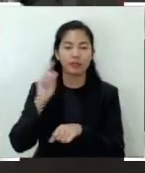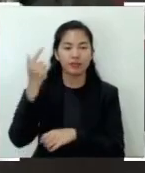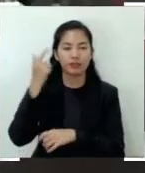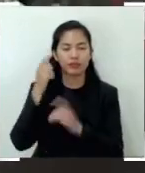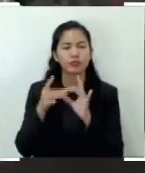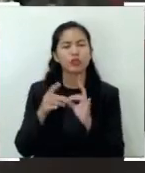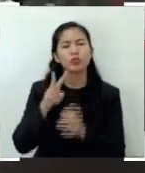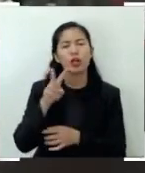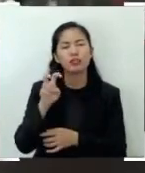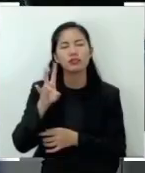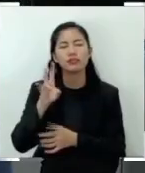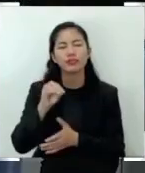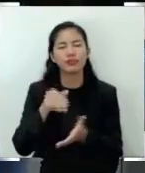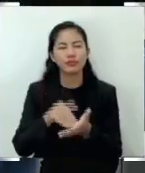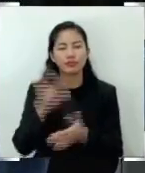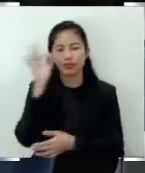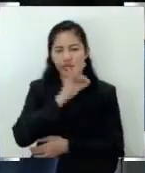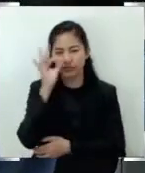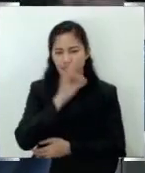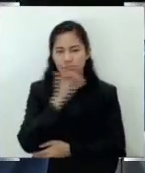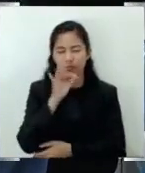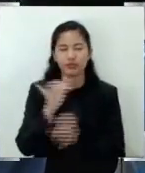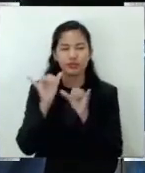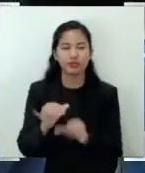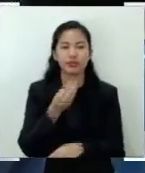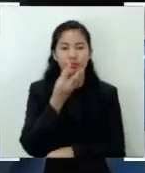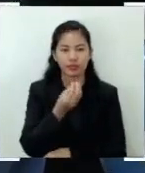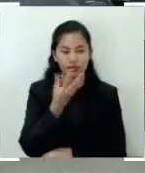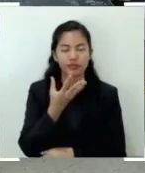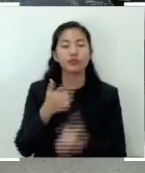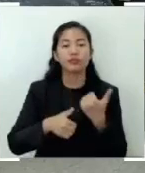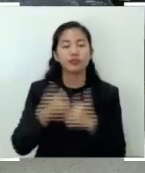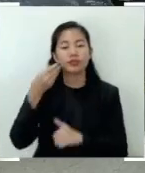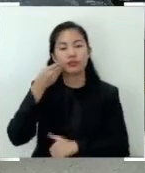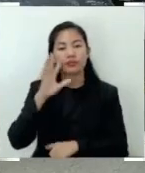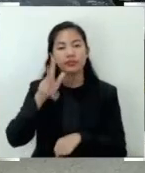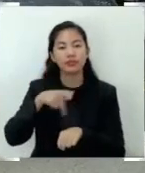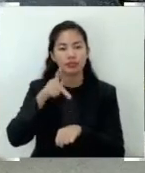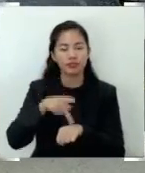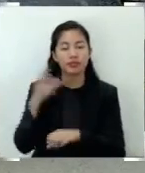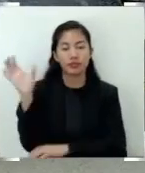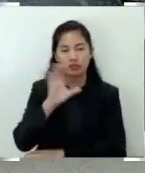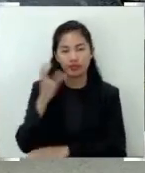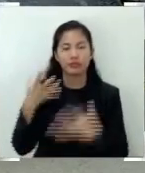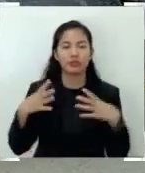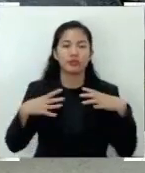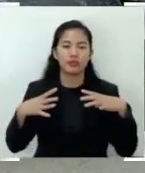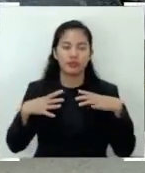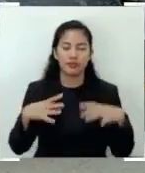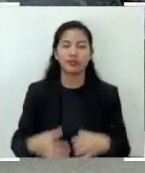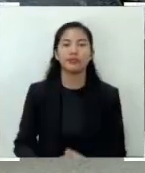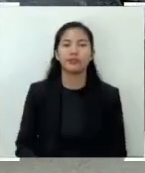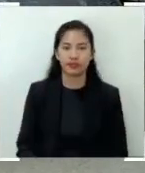nasa Hong Kong na karamihan ay umuwi ng Pilipinas nitong Pasko at nagbakasyon. Ako si JP